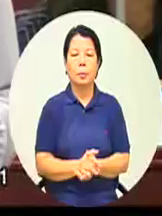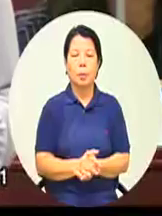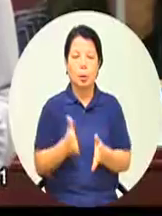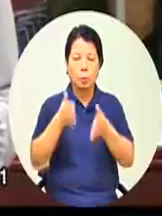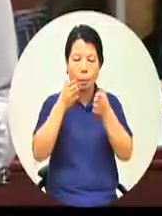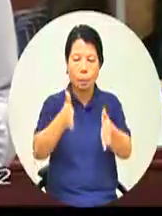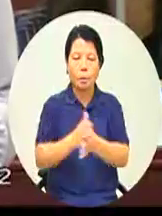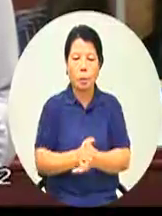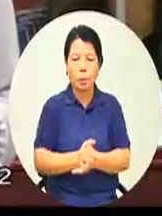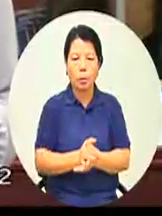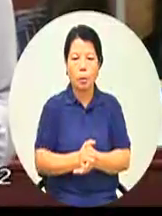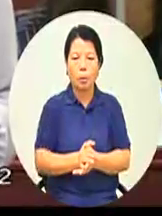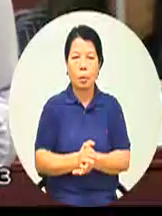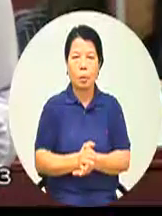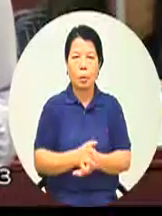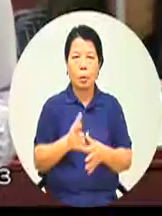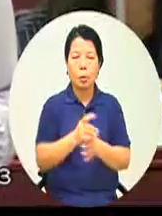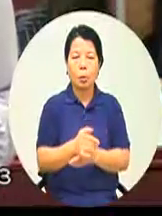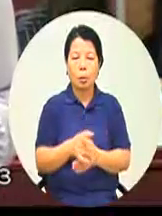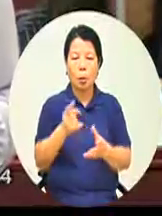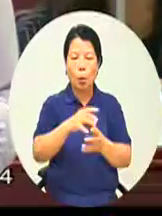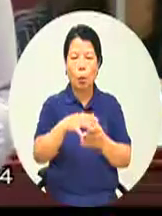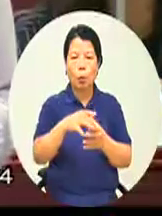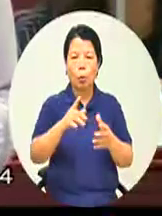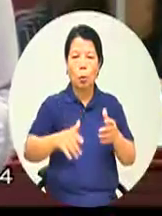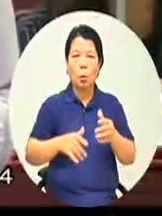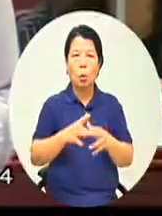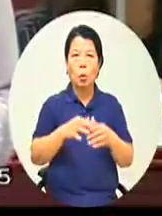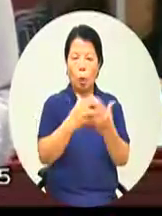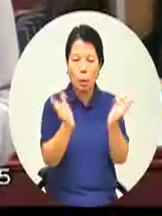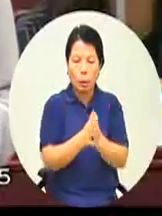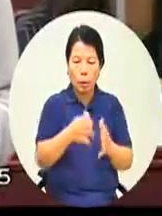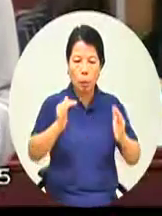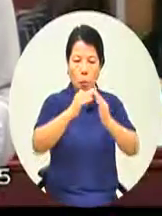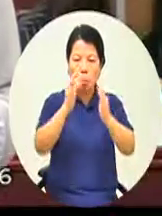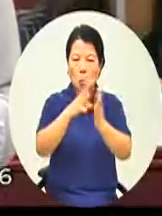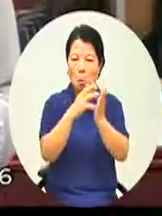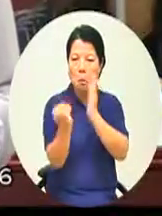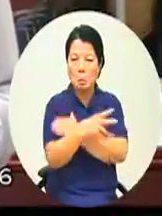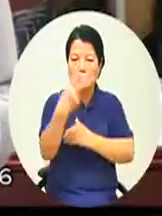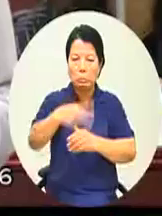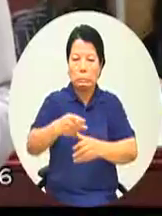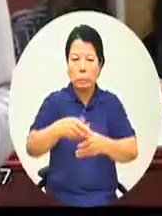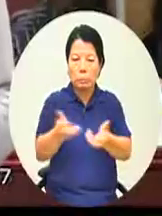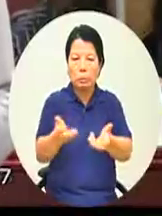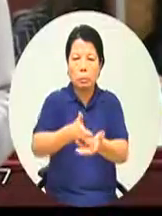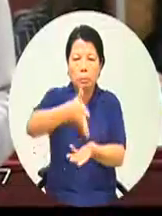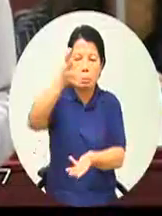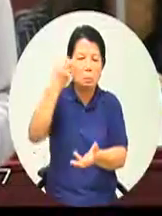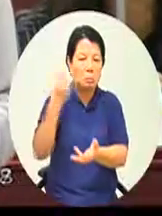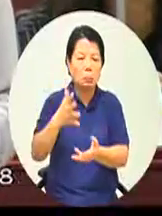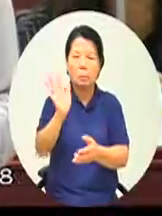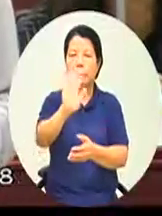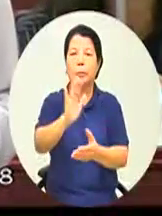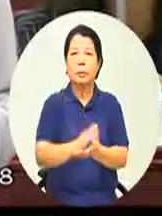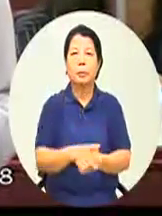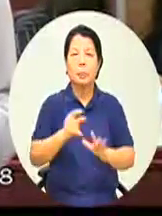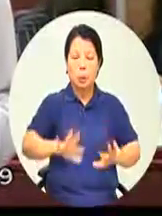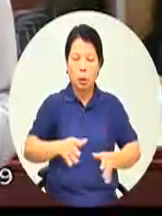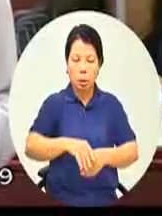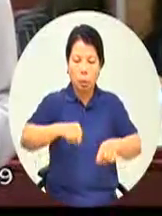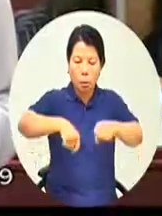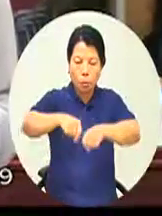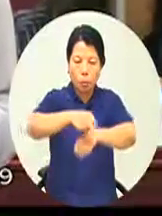它建筑处理掉，然后盖成新的。所以纵使是在它的土地分区规划上面